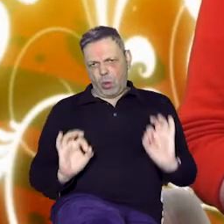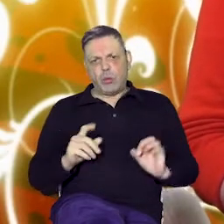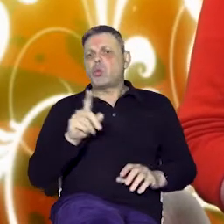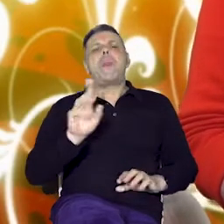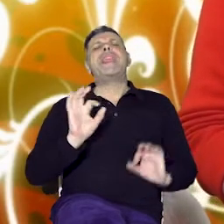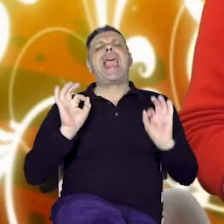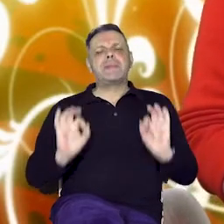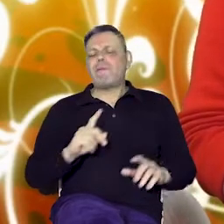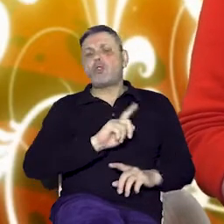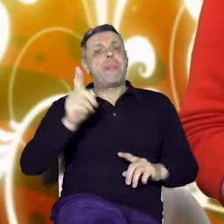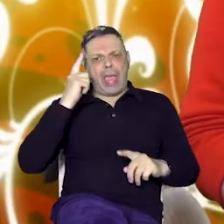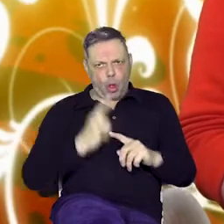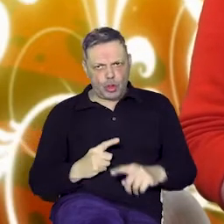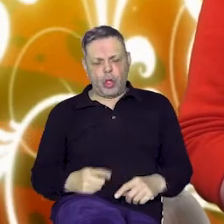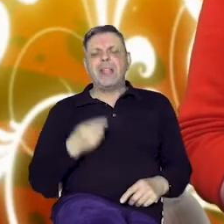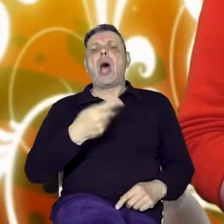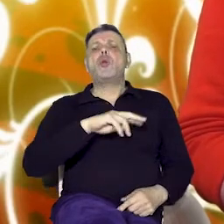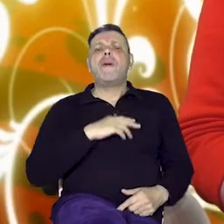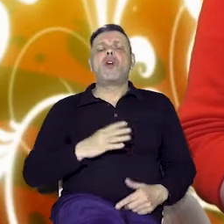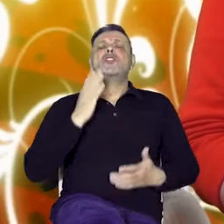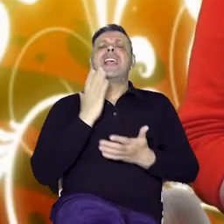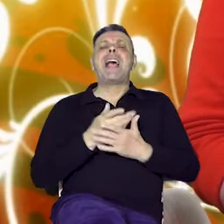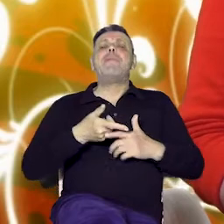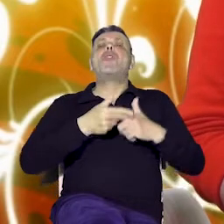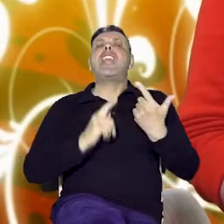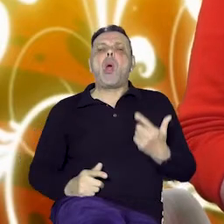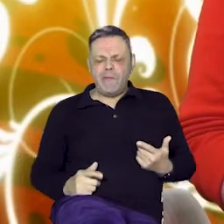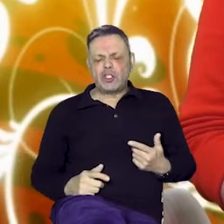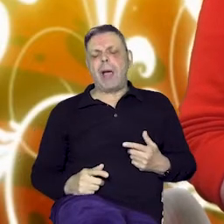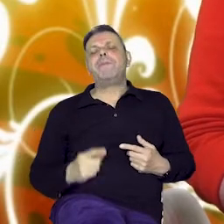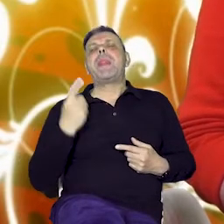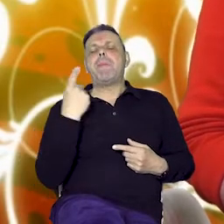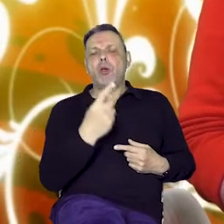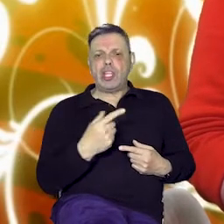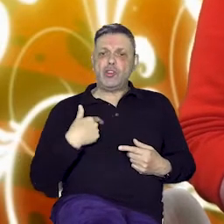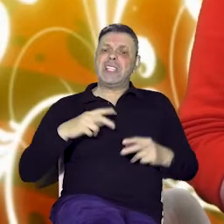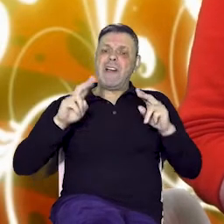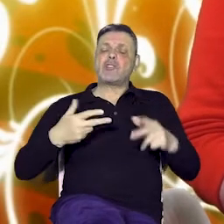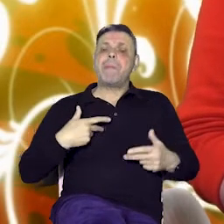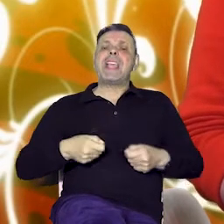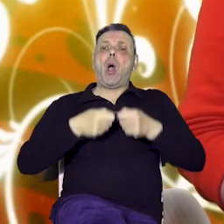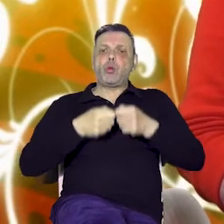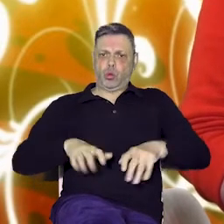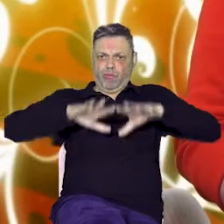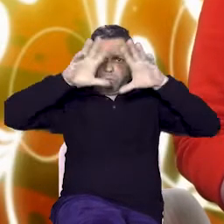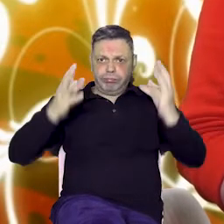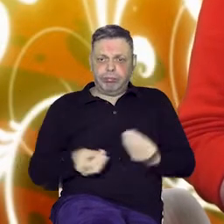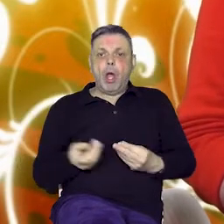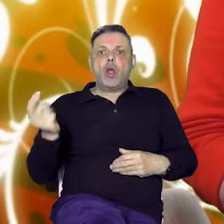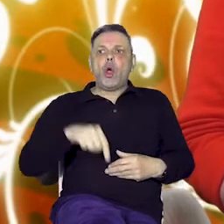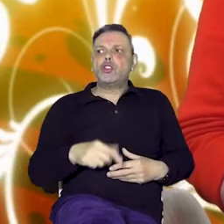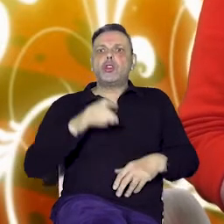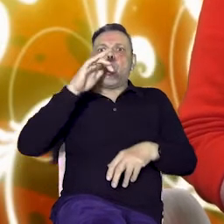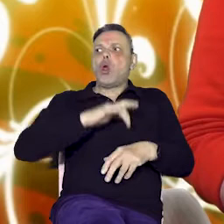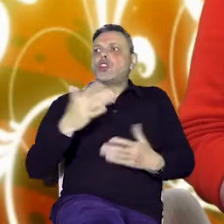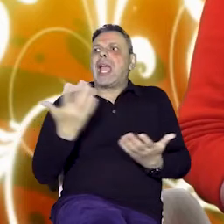to točno. Ta odgovornost je samo djelomice na pojedincu. I zaista smo mi kao društvo u cjelini došli do točke kada